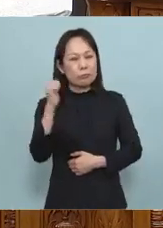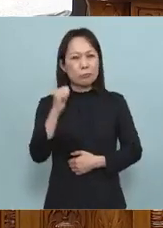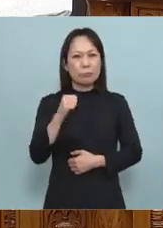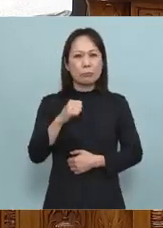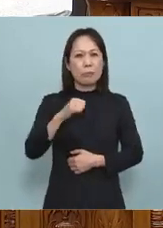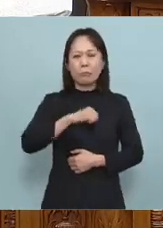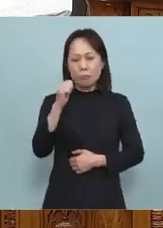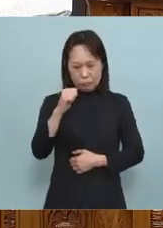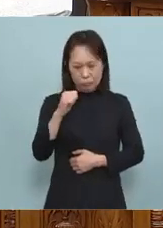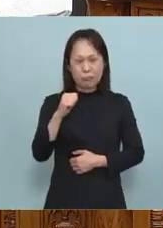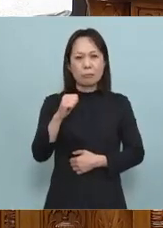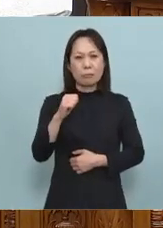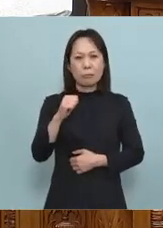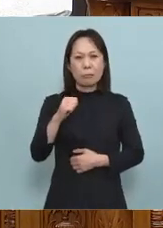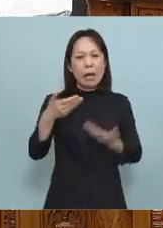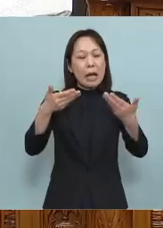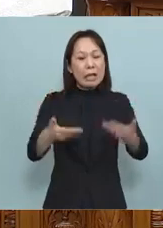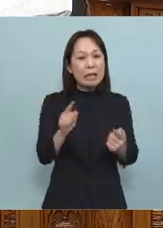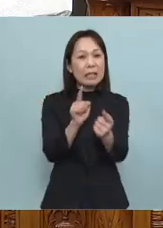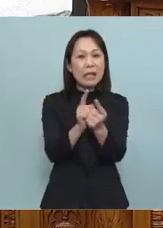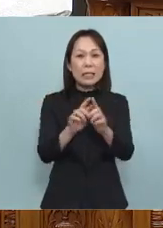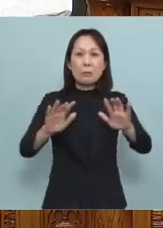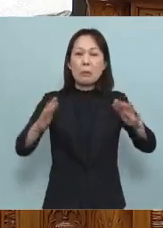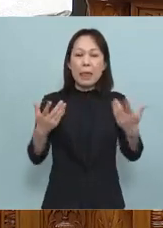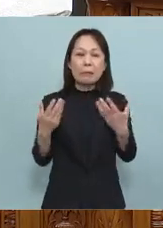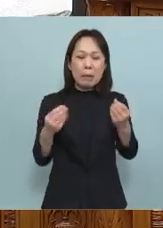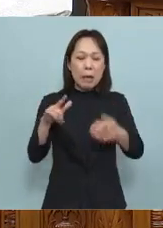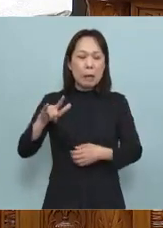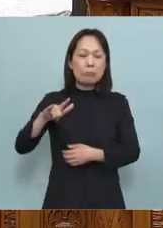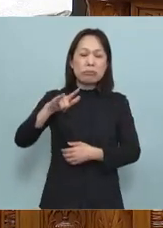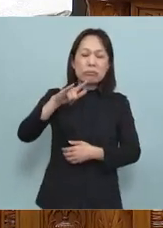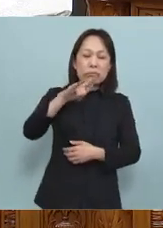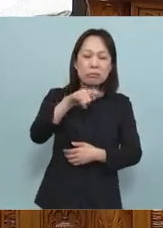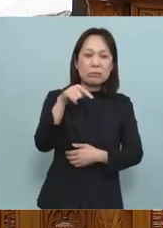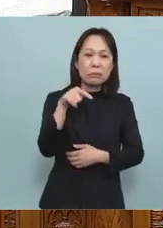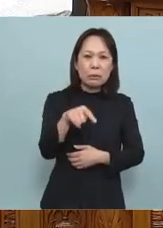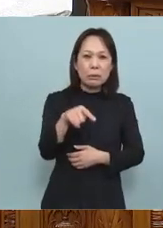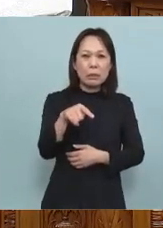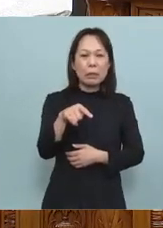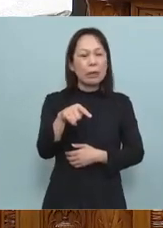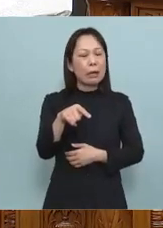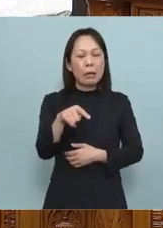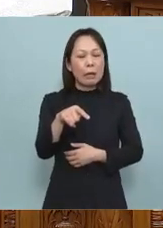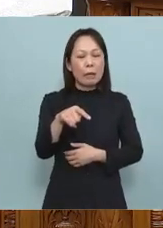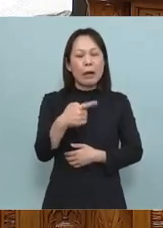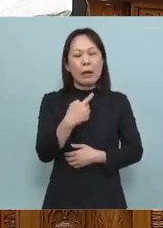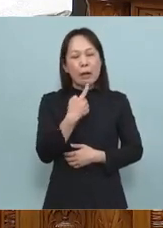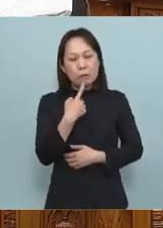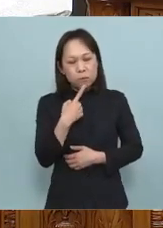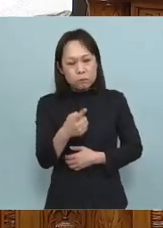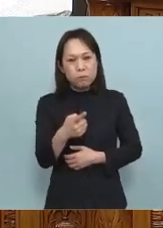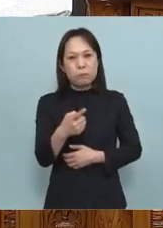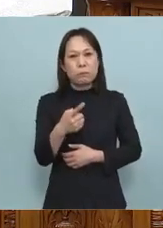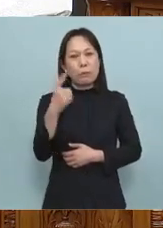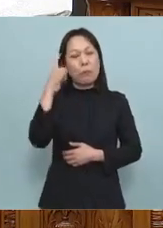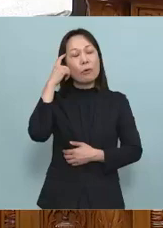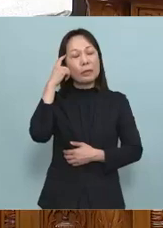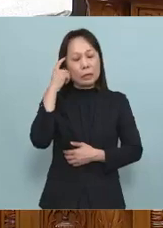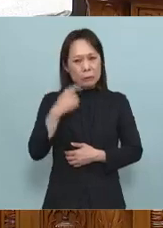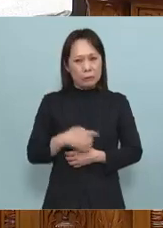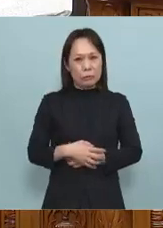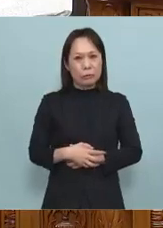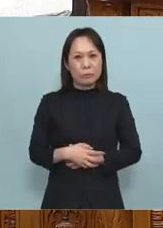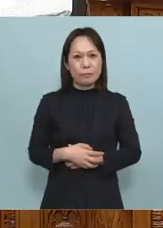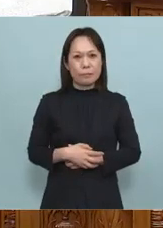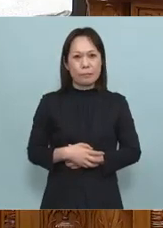もないまま飛行が再開されたこと、これは極めて遺憾であると考えております。その